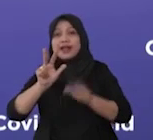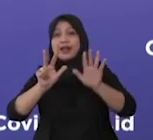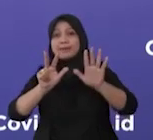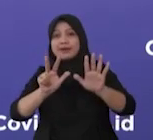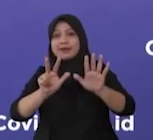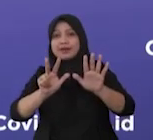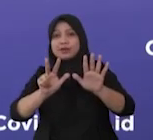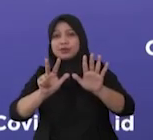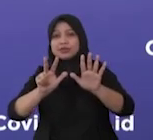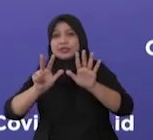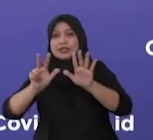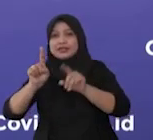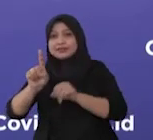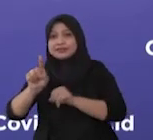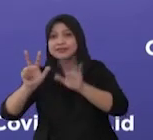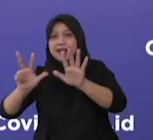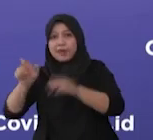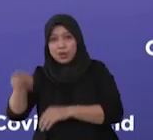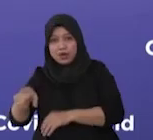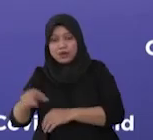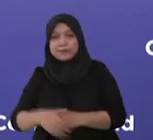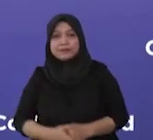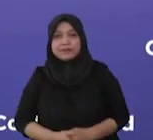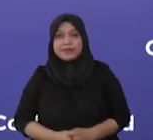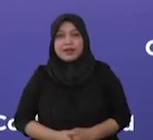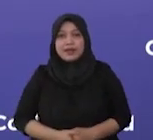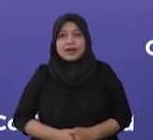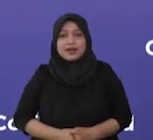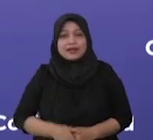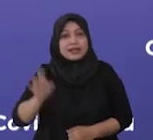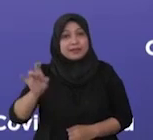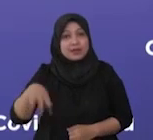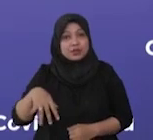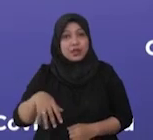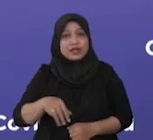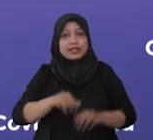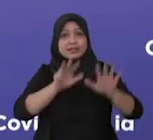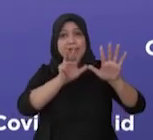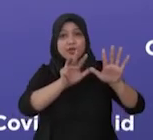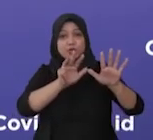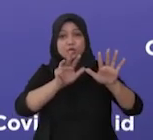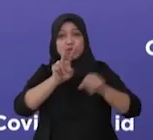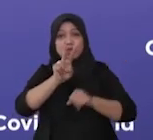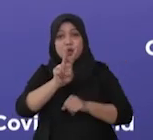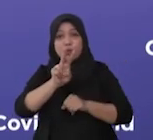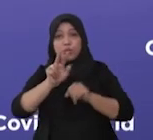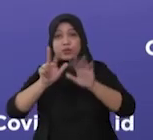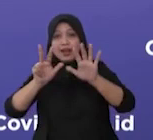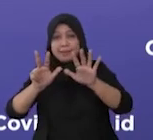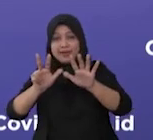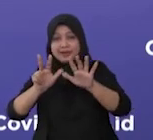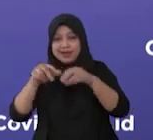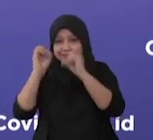2800 e18 spesimen termasuk didalamnya adalah ada 928 spesimen yang sudah